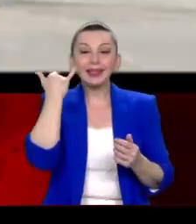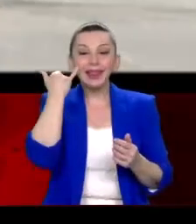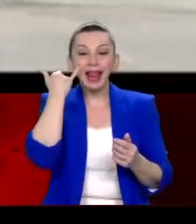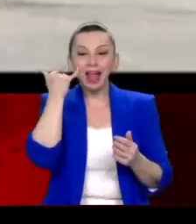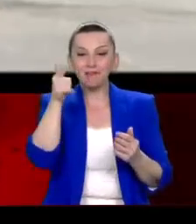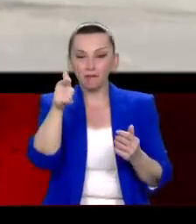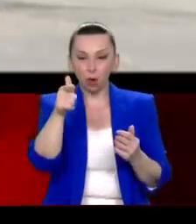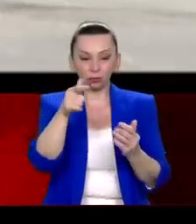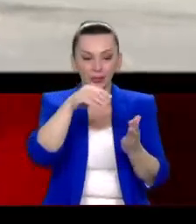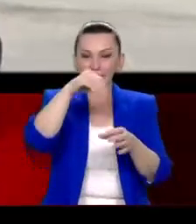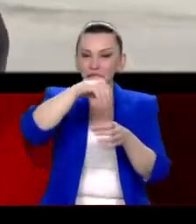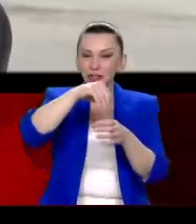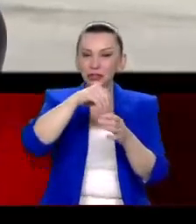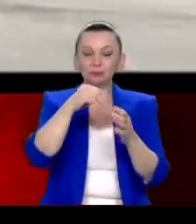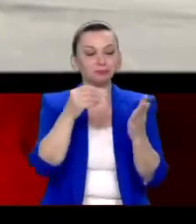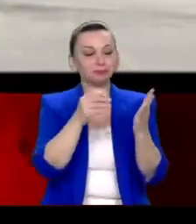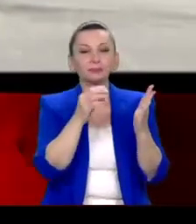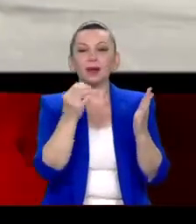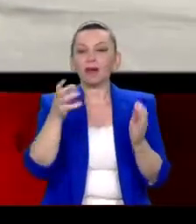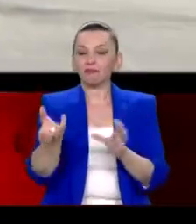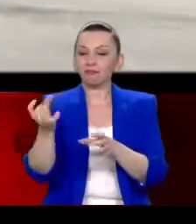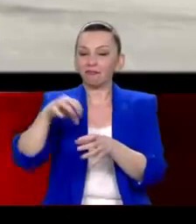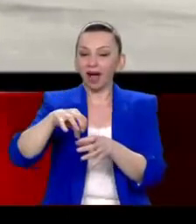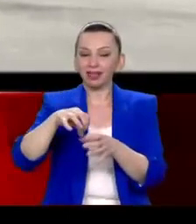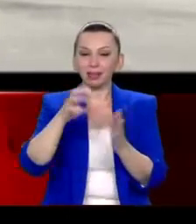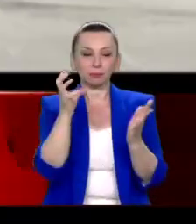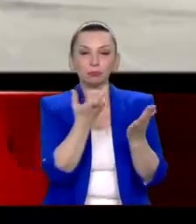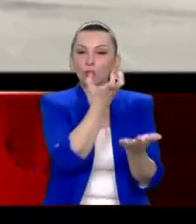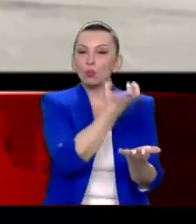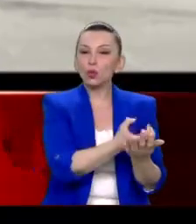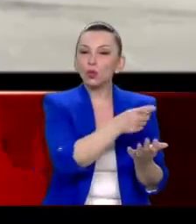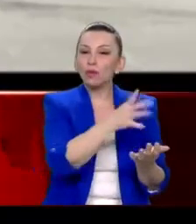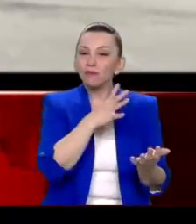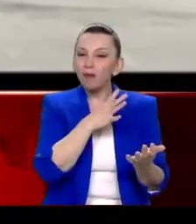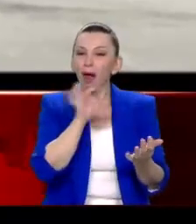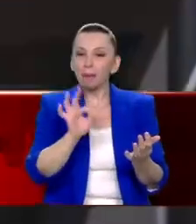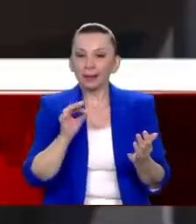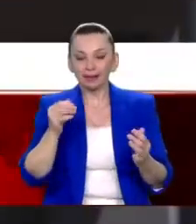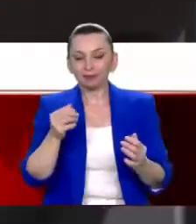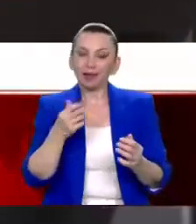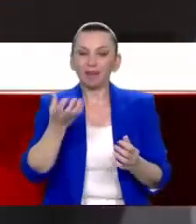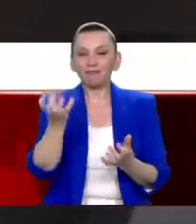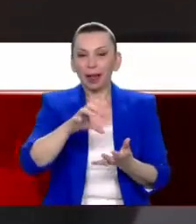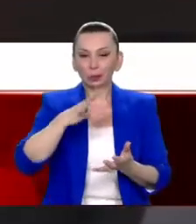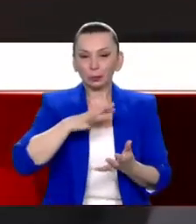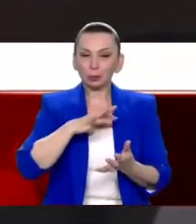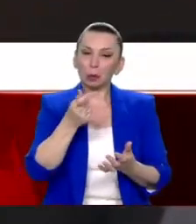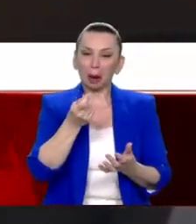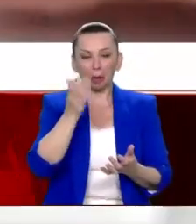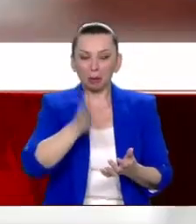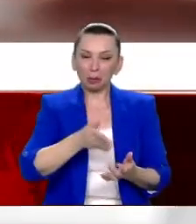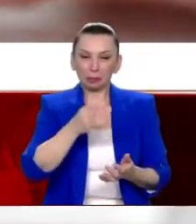sürekli logo ve isim değiştiriyor. Haliyle bunu fark edemediğiniz için hesabınızdan para çekilmeye devam ediyor. Uzmanlarsa